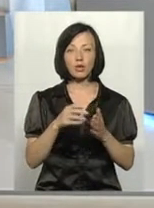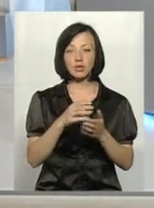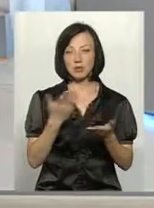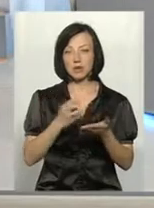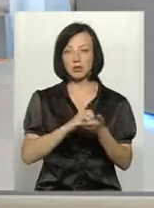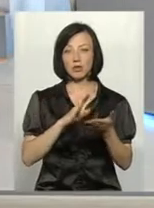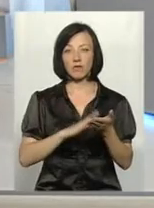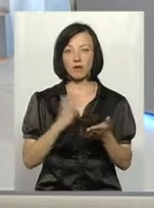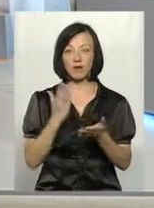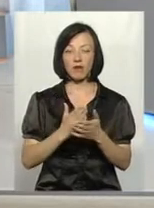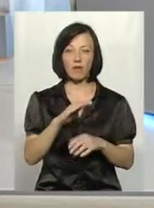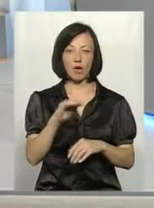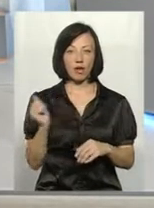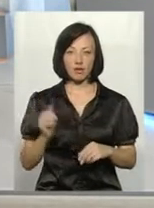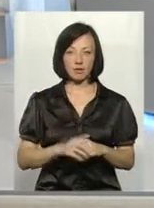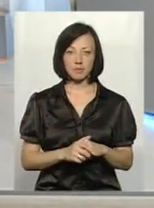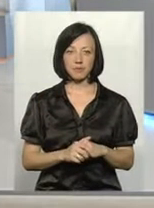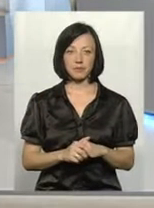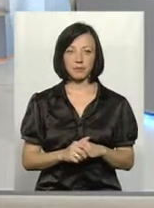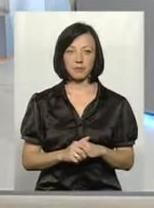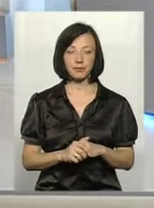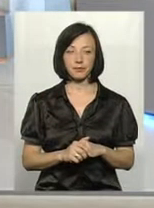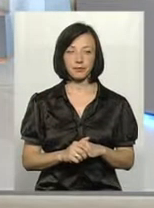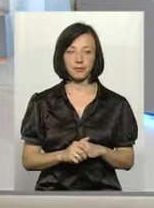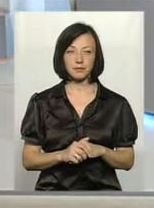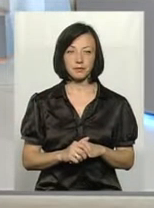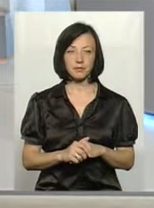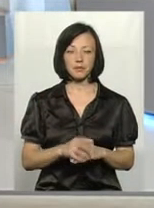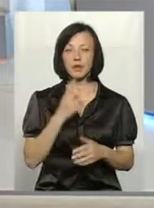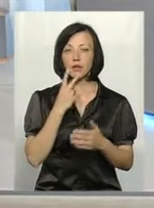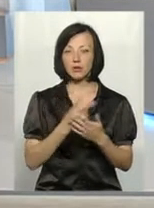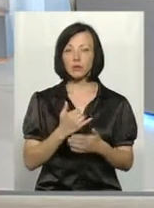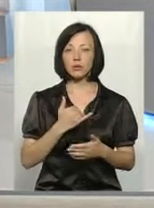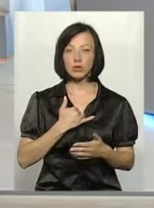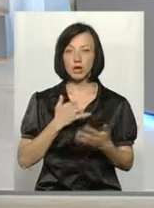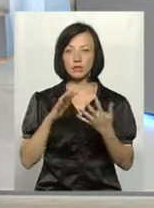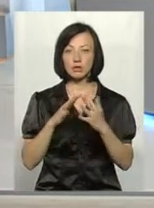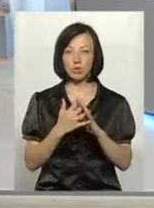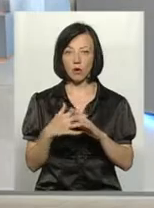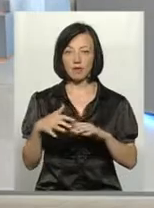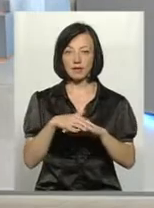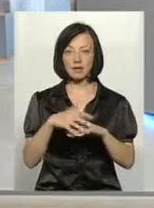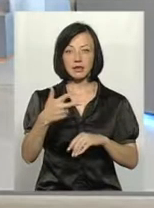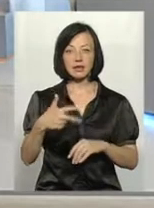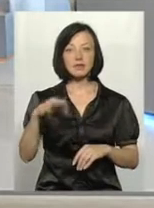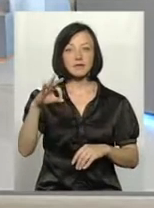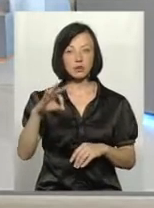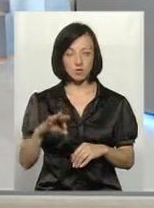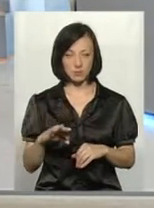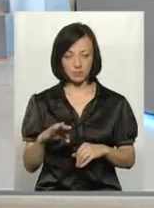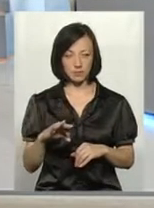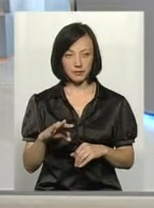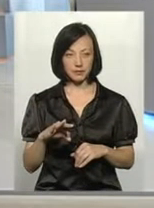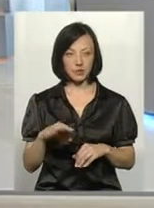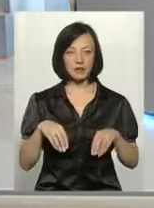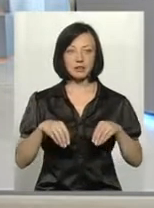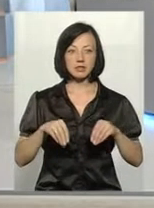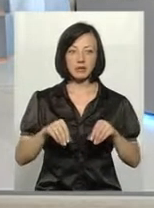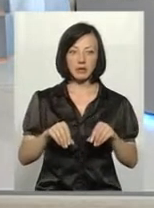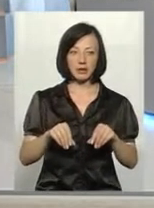товариством в оренді. Дивіться, в нас сільського населення 30%. Угу. Землі